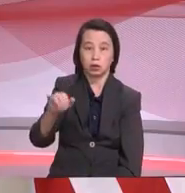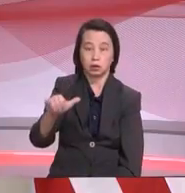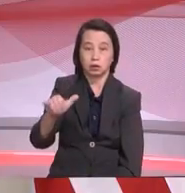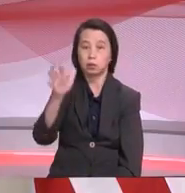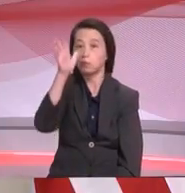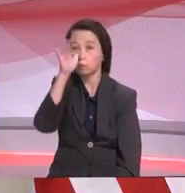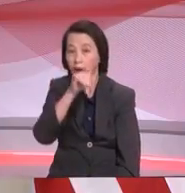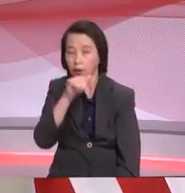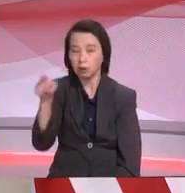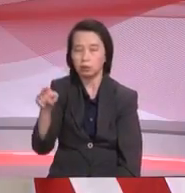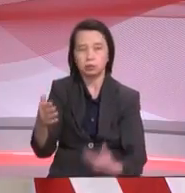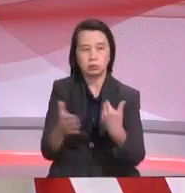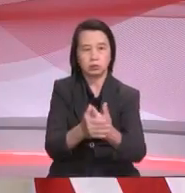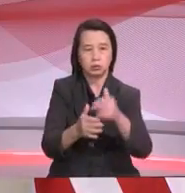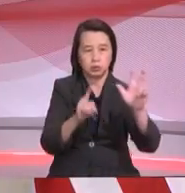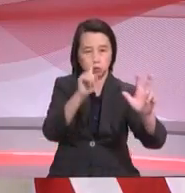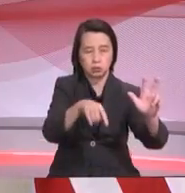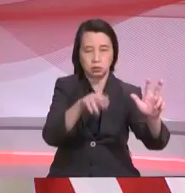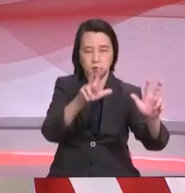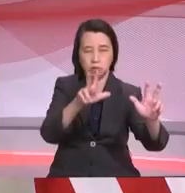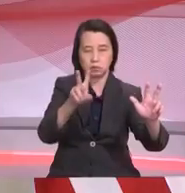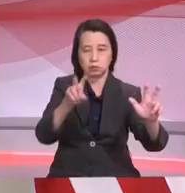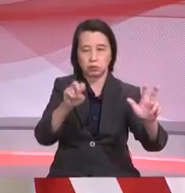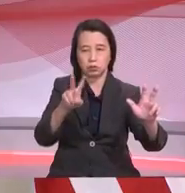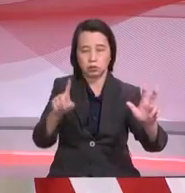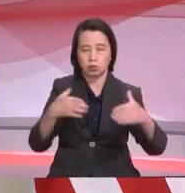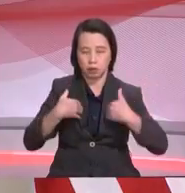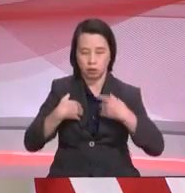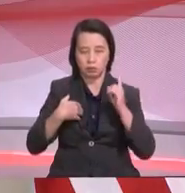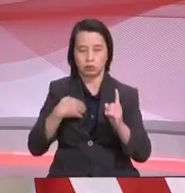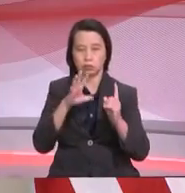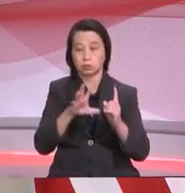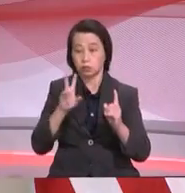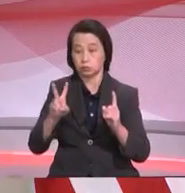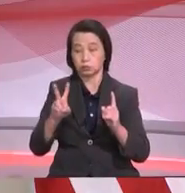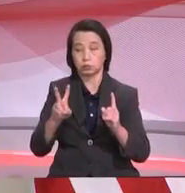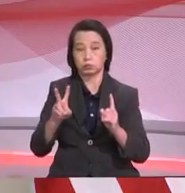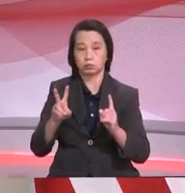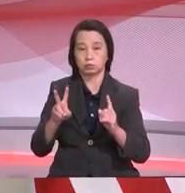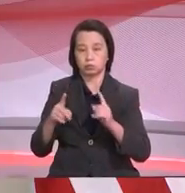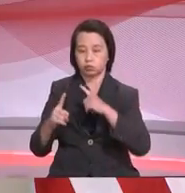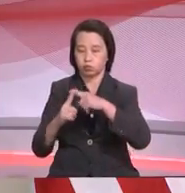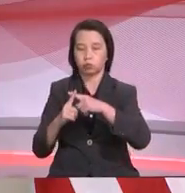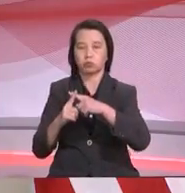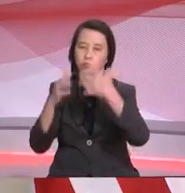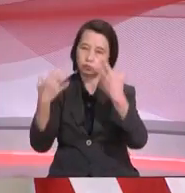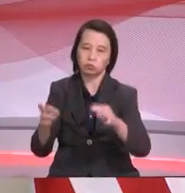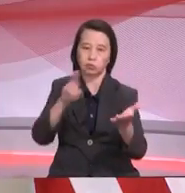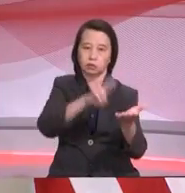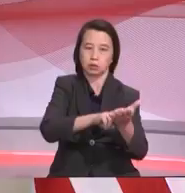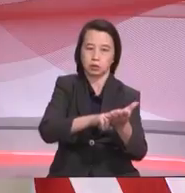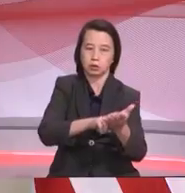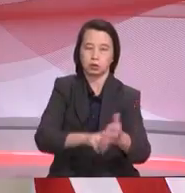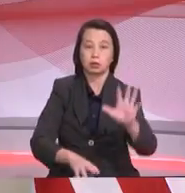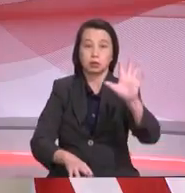Sehingga 3 Mac 2021, sebanyak 152 kes positif telah direkodkan dan